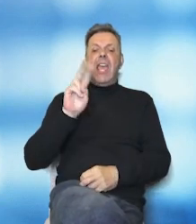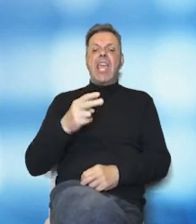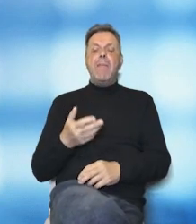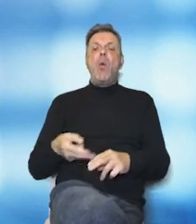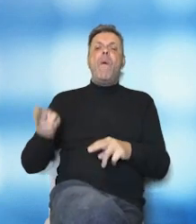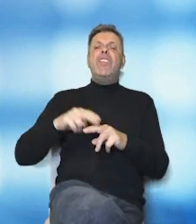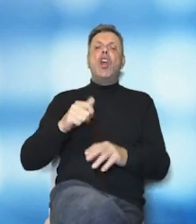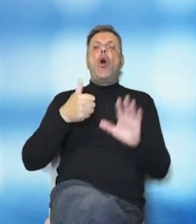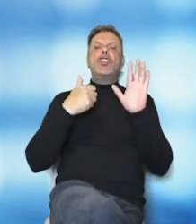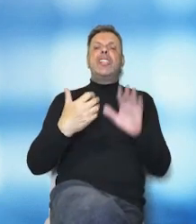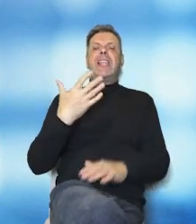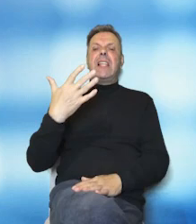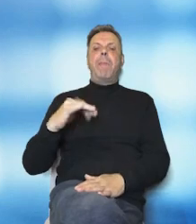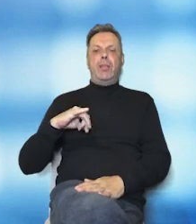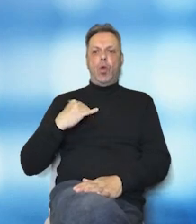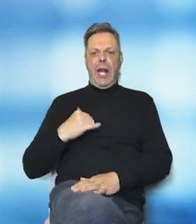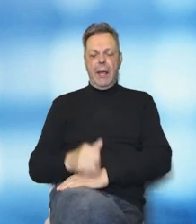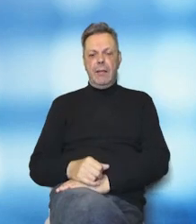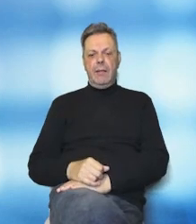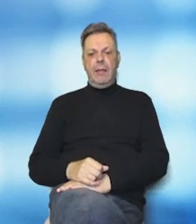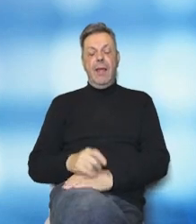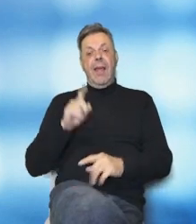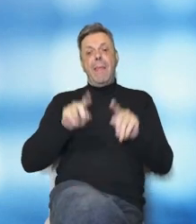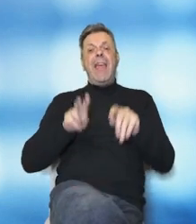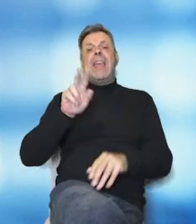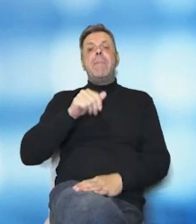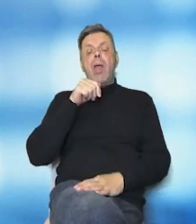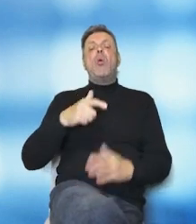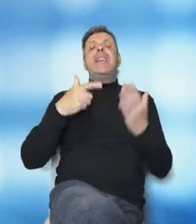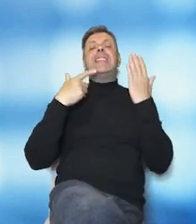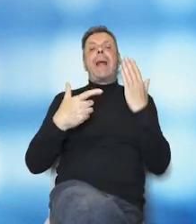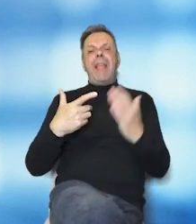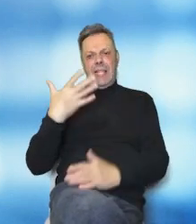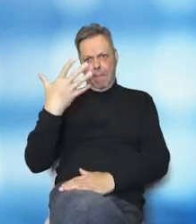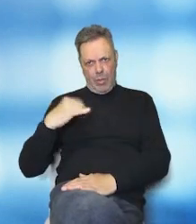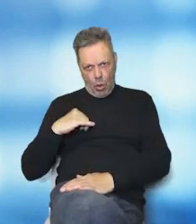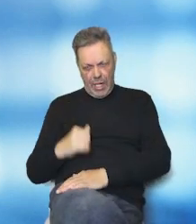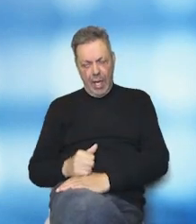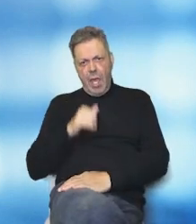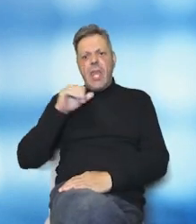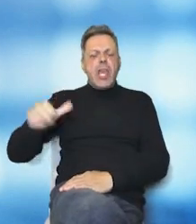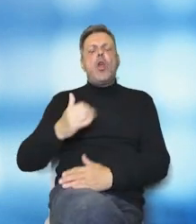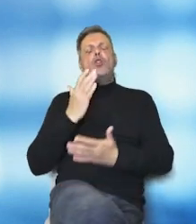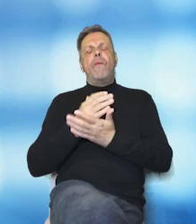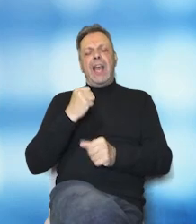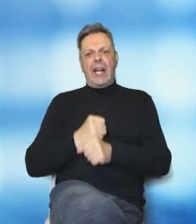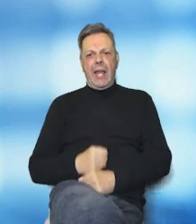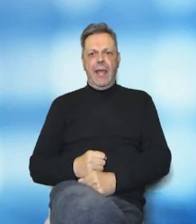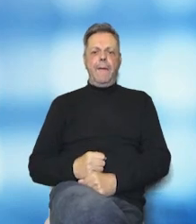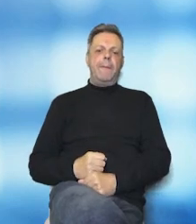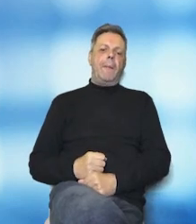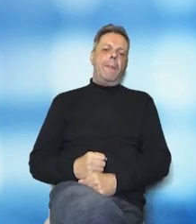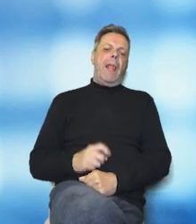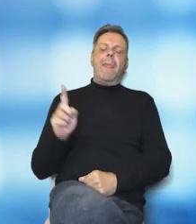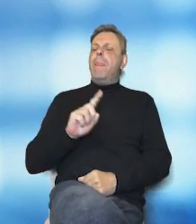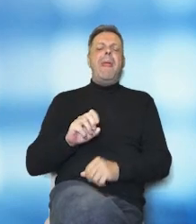od 65 godina. Neki imaju i 75 godina i još uvijek rade. Ne ostavljaju svoje